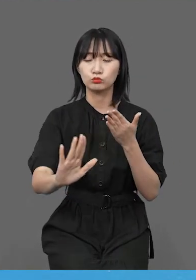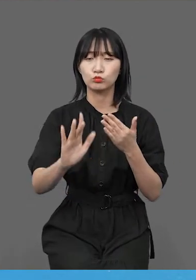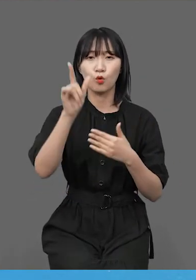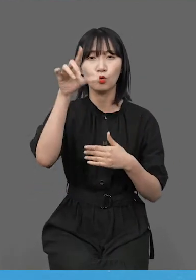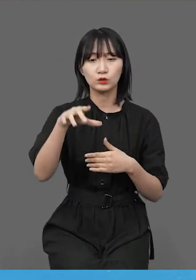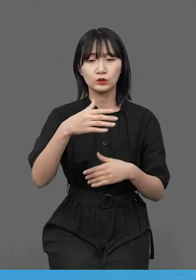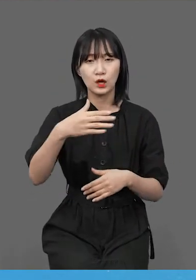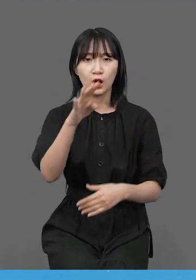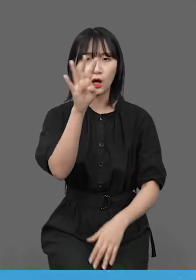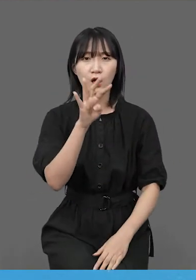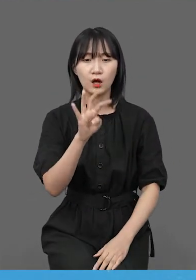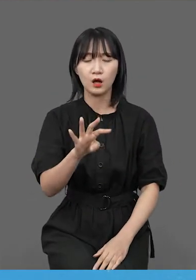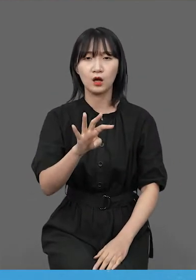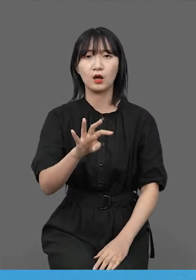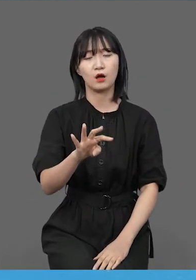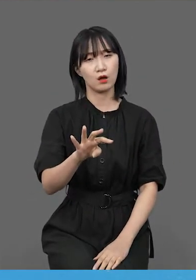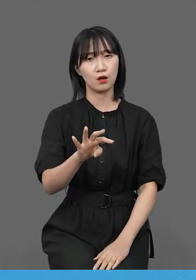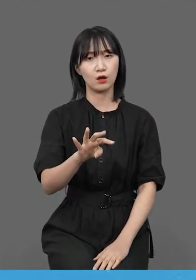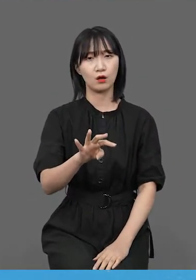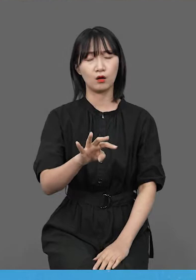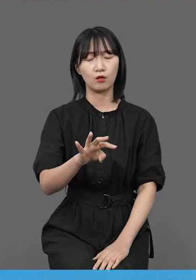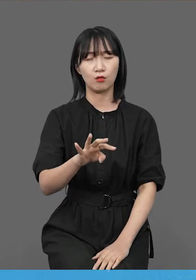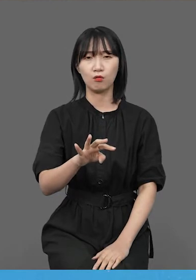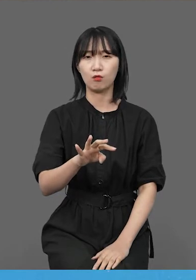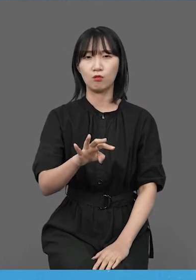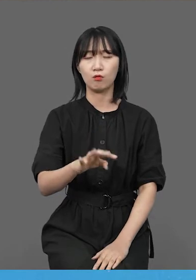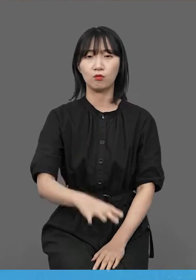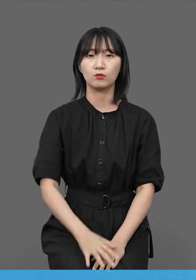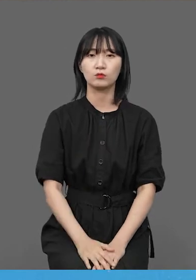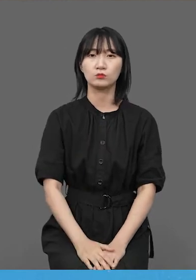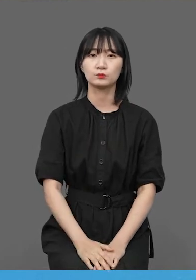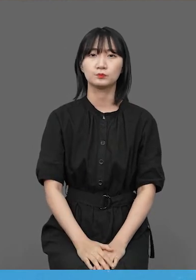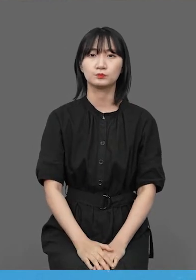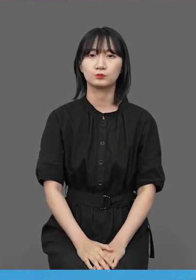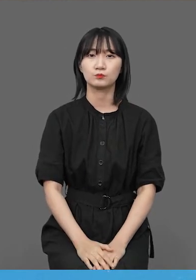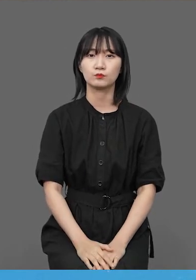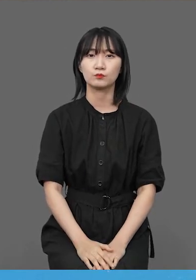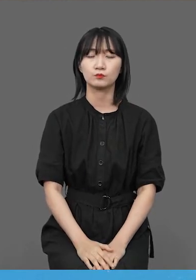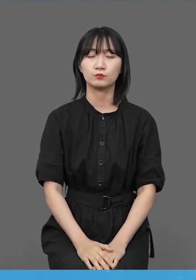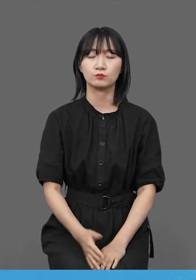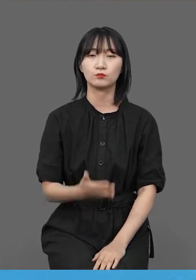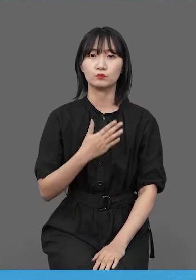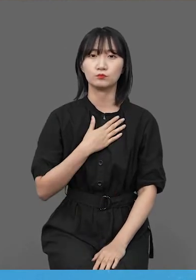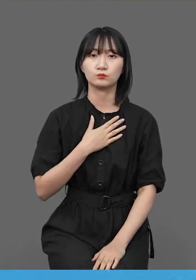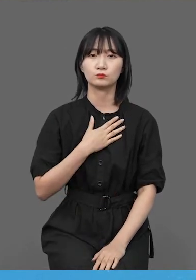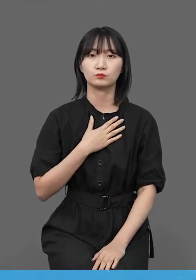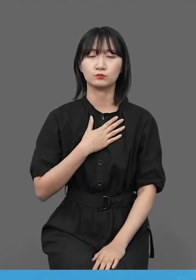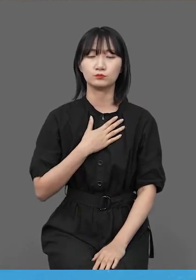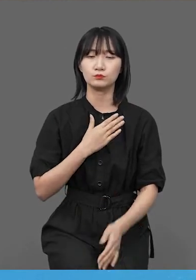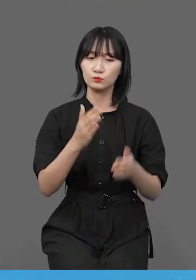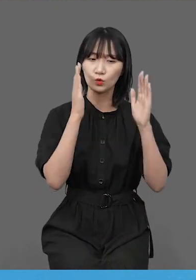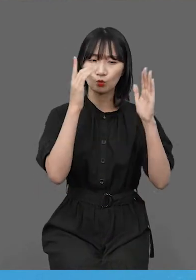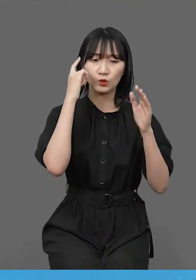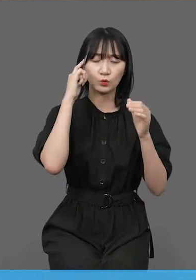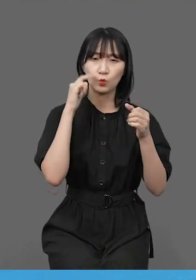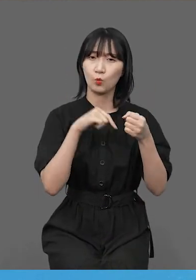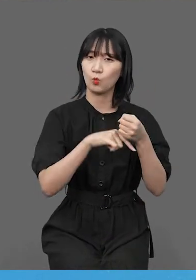하는 질문이 저에게 너무나 크게 다가오게 된 것이죠. 근데 하필이면 제가 공부하는 과학은